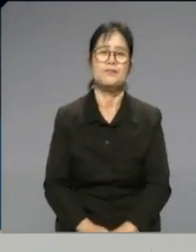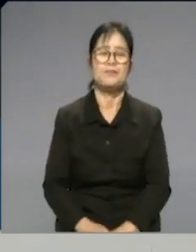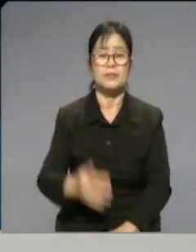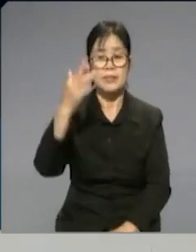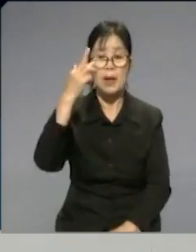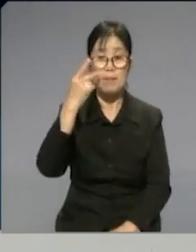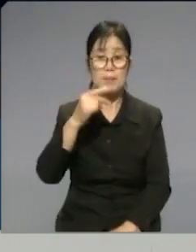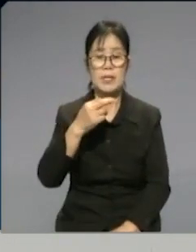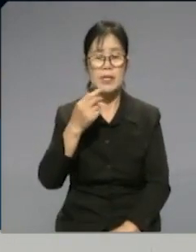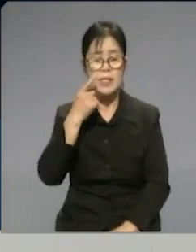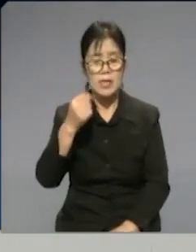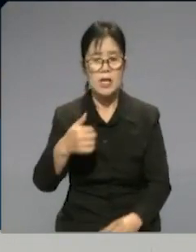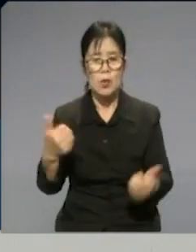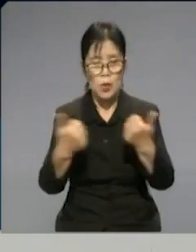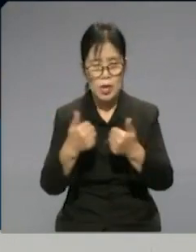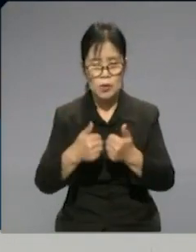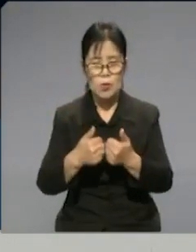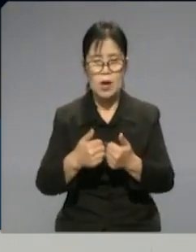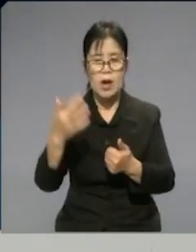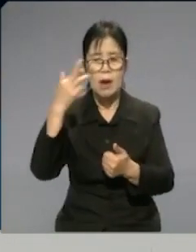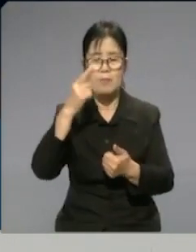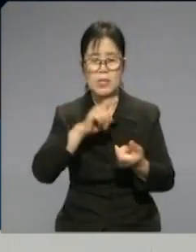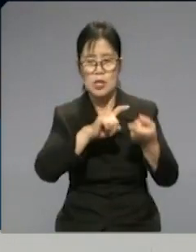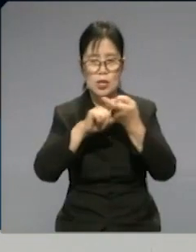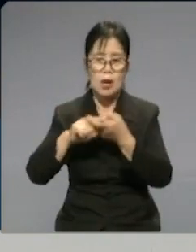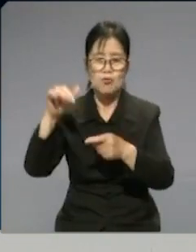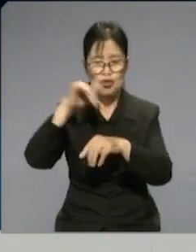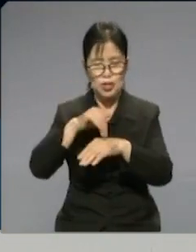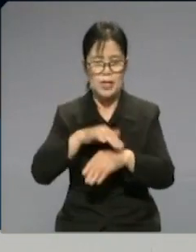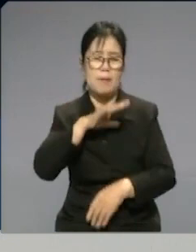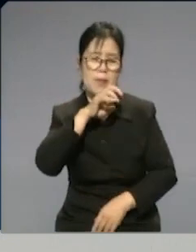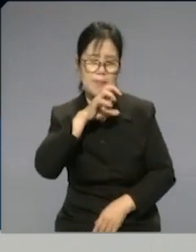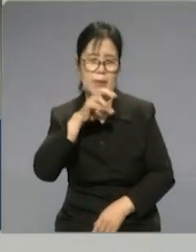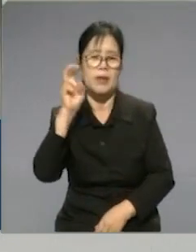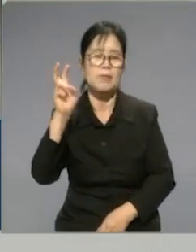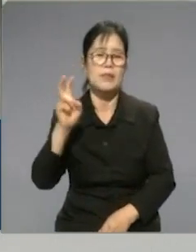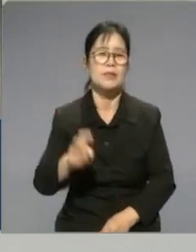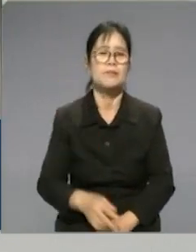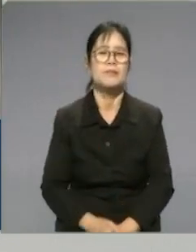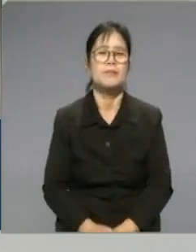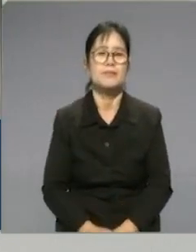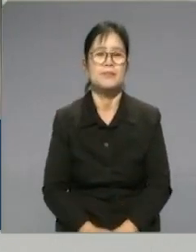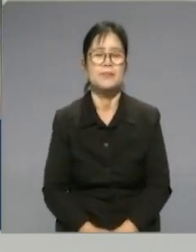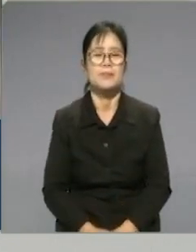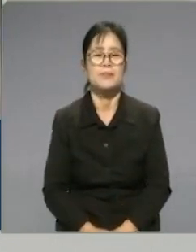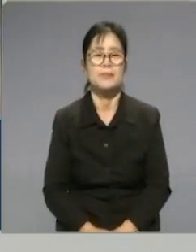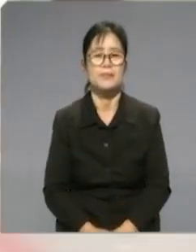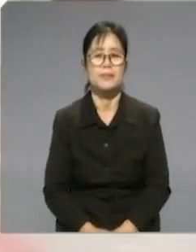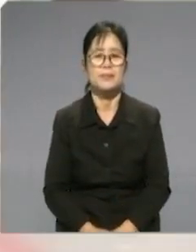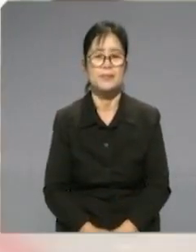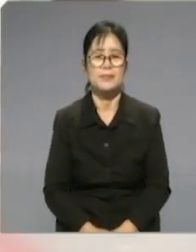한미일 정상회의와 한미연합훈련에 반발하는 차원이라는 분석입니다. 김용재 기자입니다.